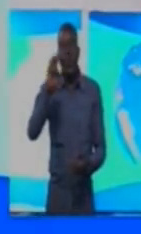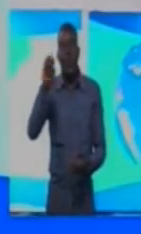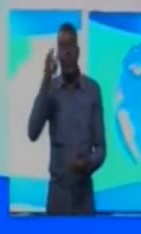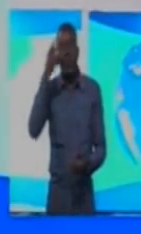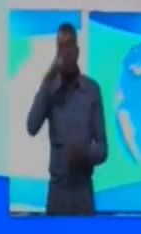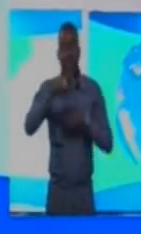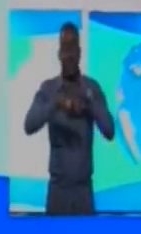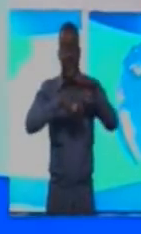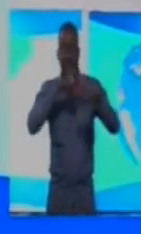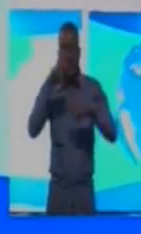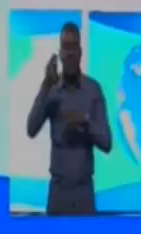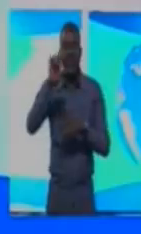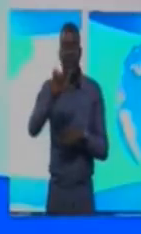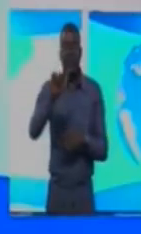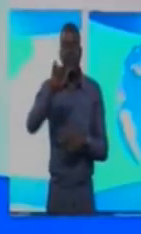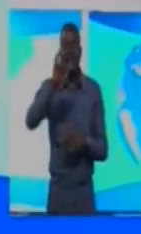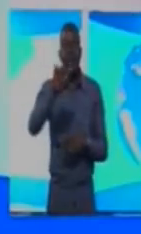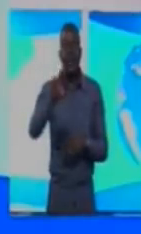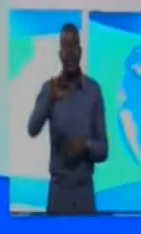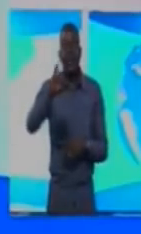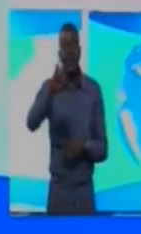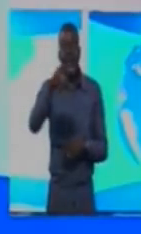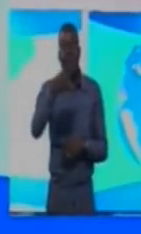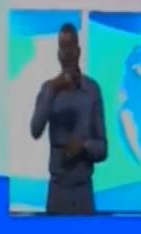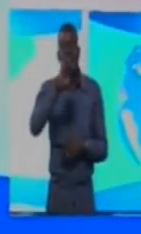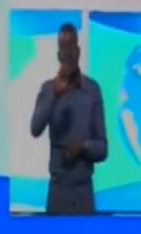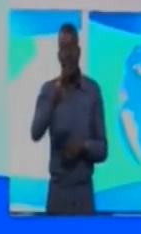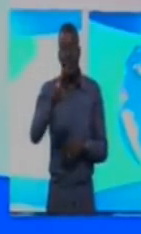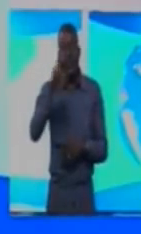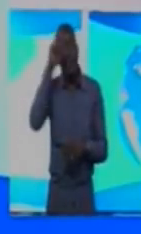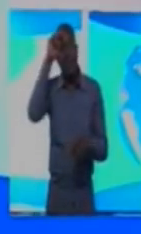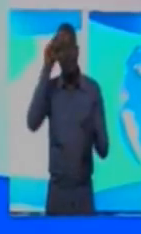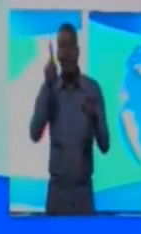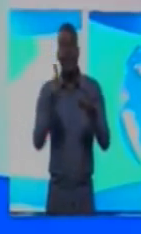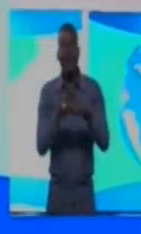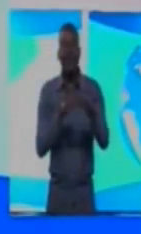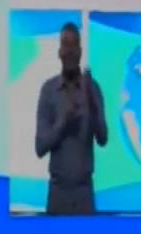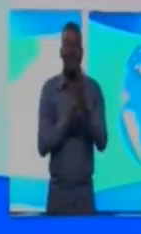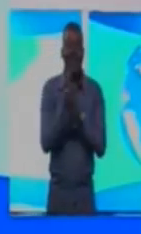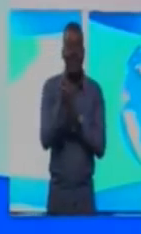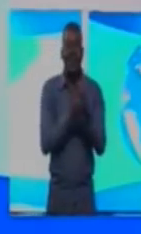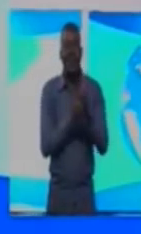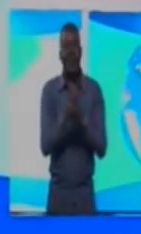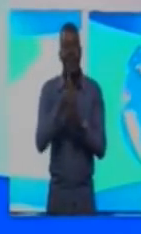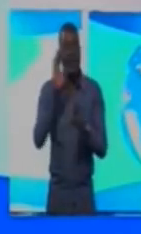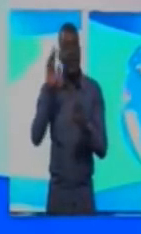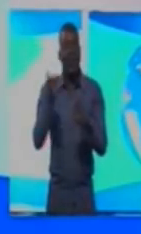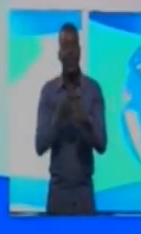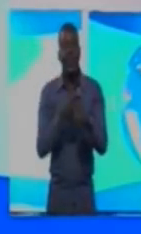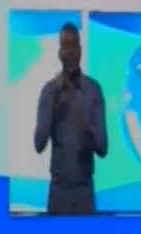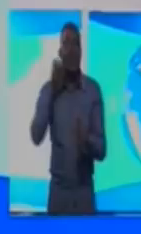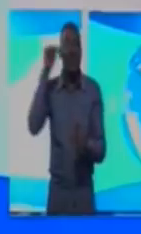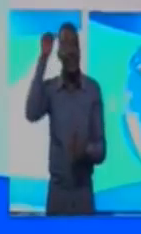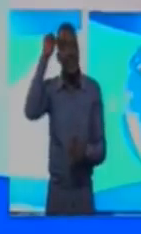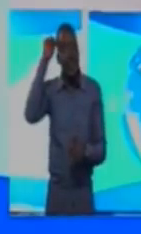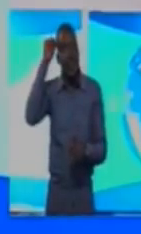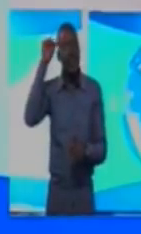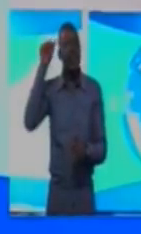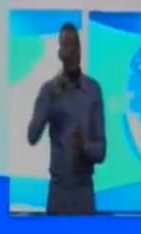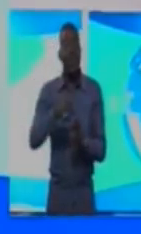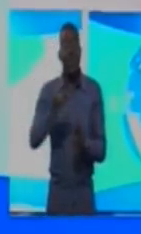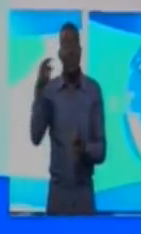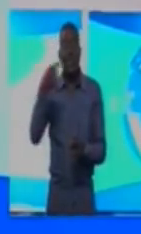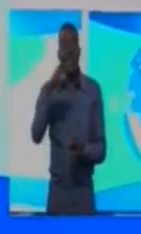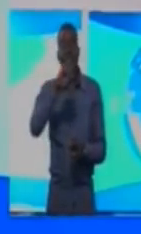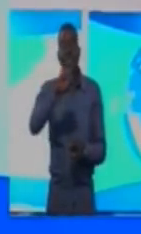sur l'affaire Yirgu fait des mécontents. Les confrères se sont également intéressés à l'audience de Kevi Seba hier au tribunal de grande instance